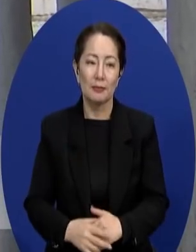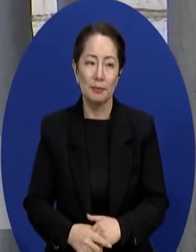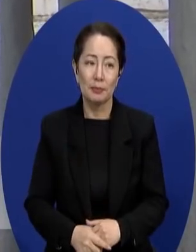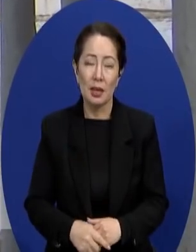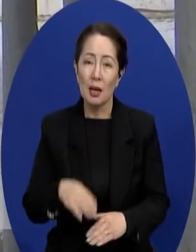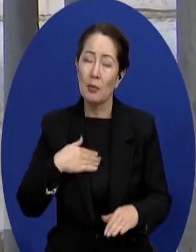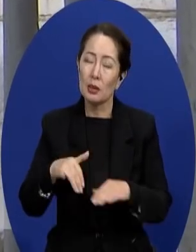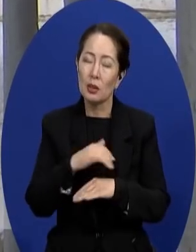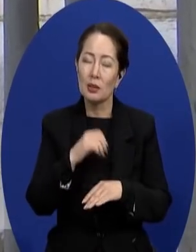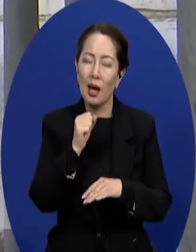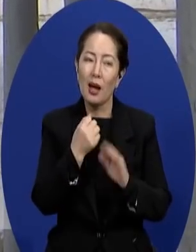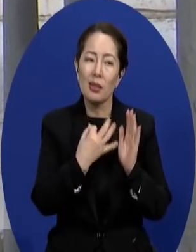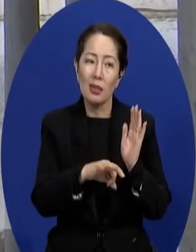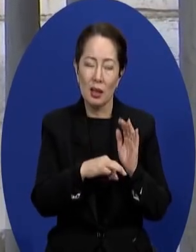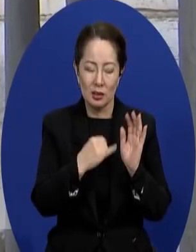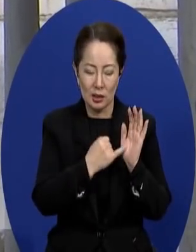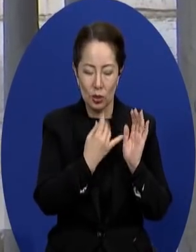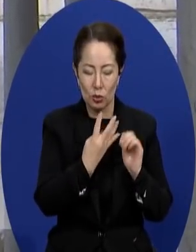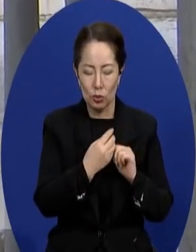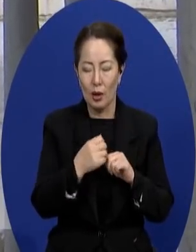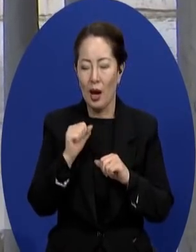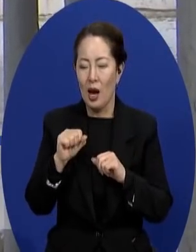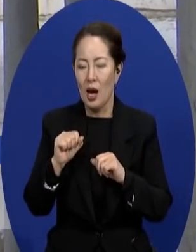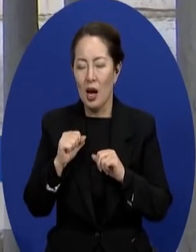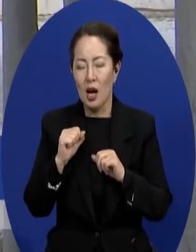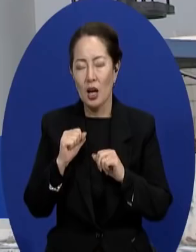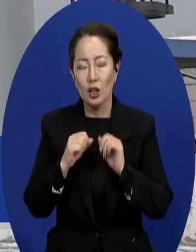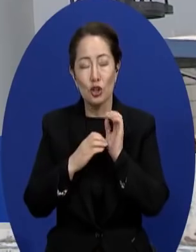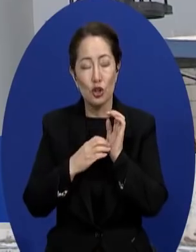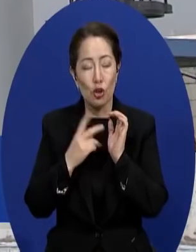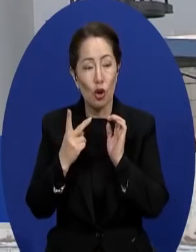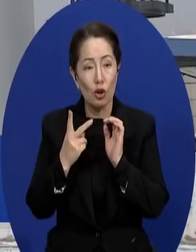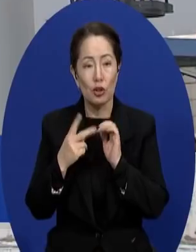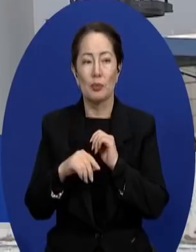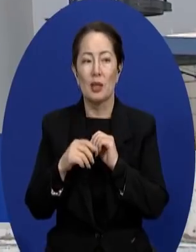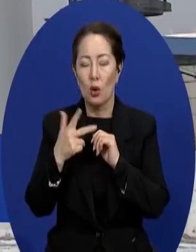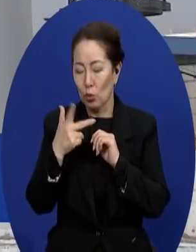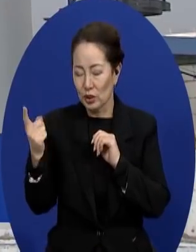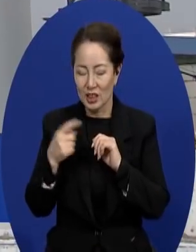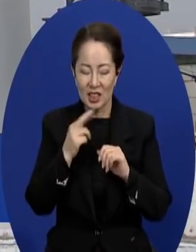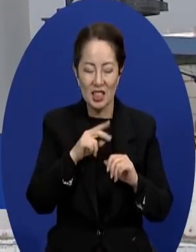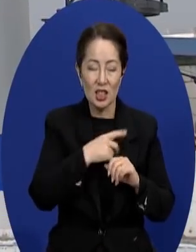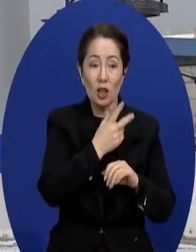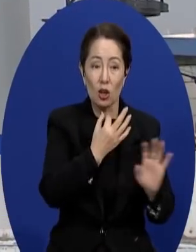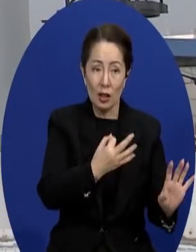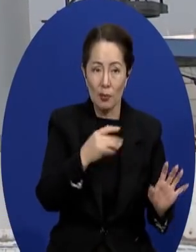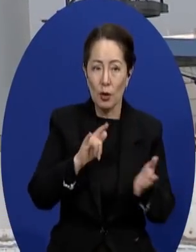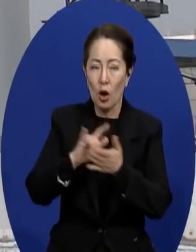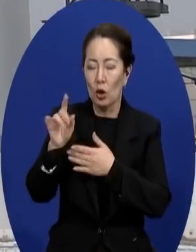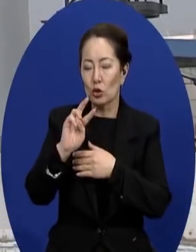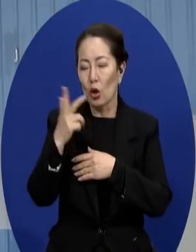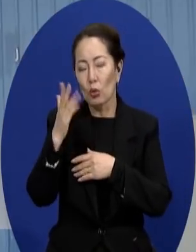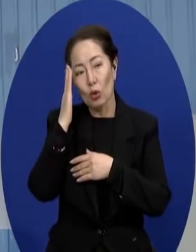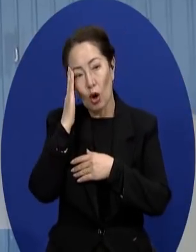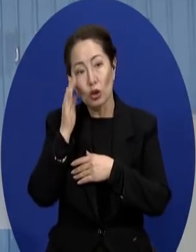За манай улсад А8 автобензин 64, А92 автобензин 31, дизел түлш 28, онгоцны түлш 23 хоногийн